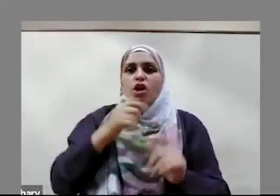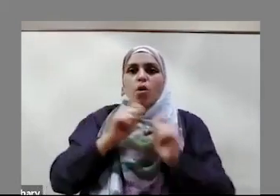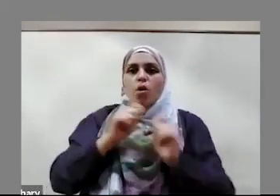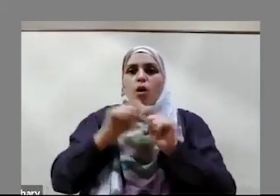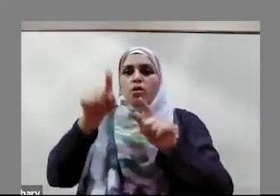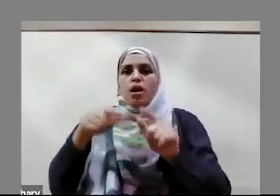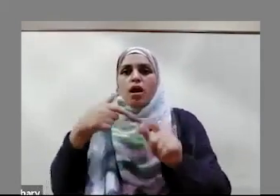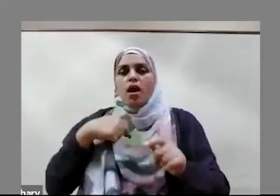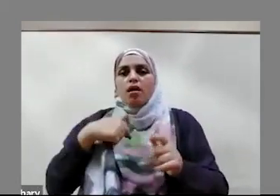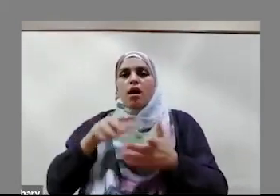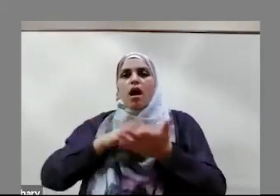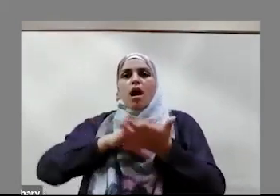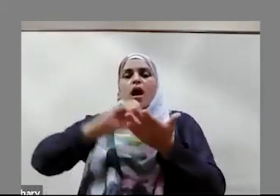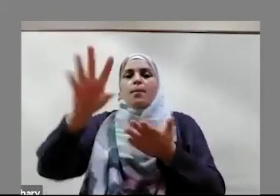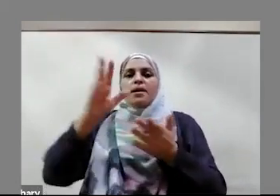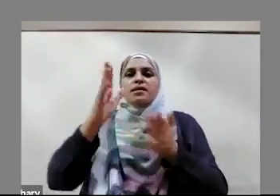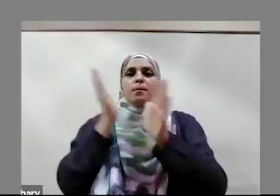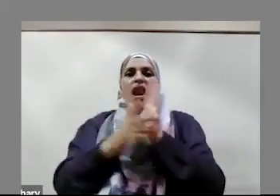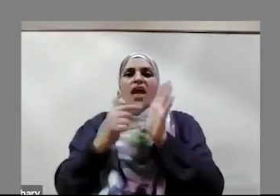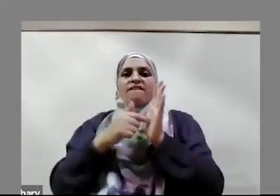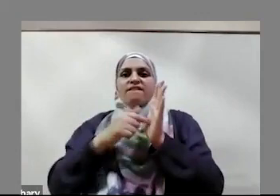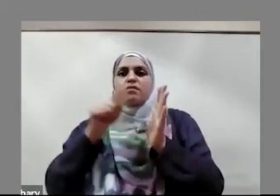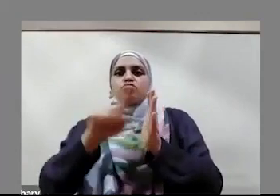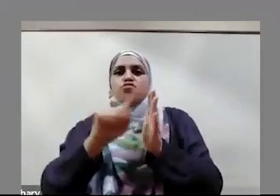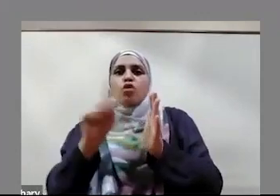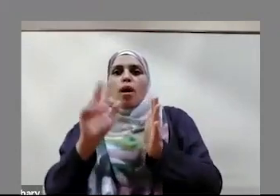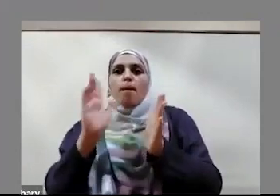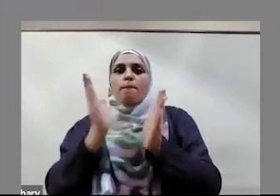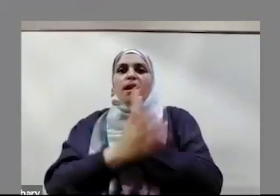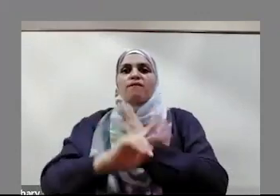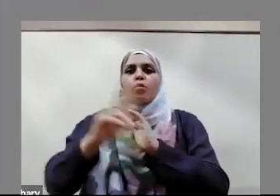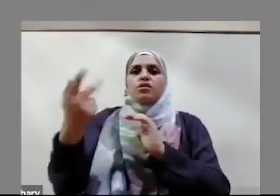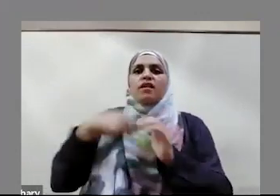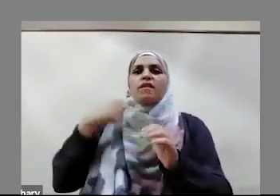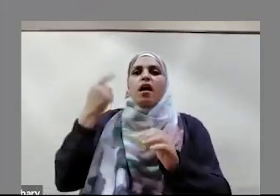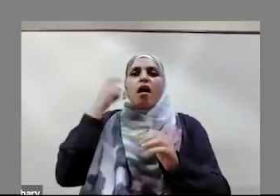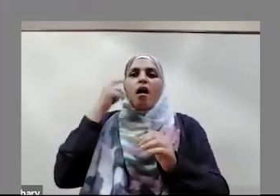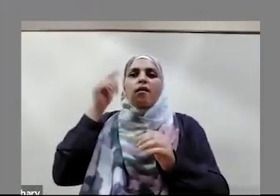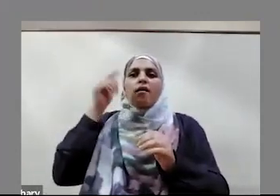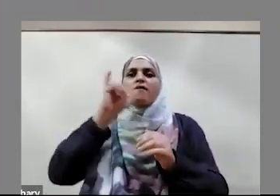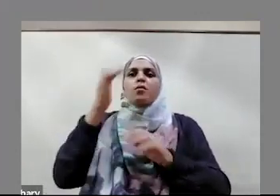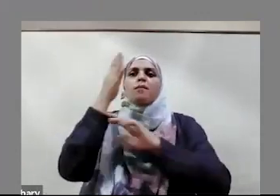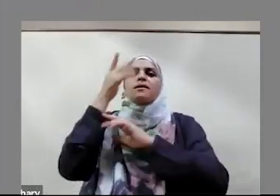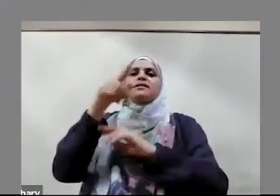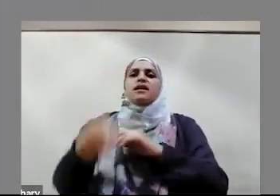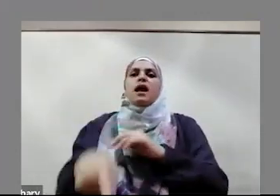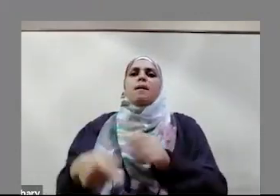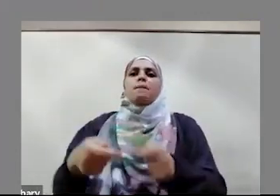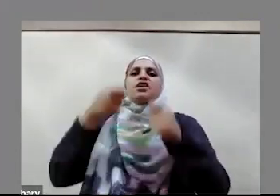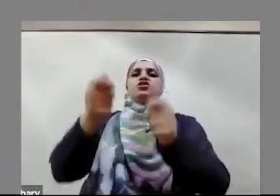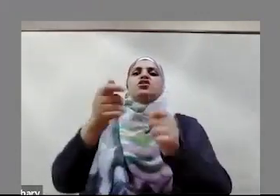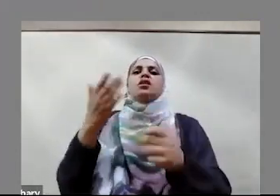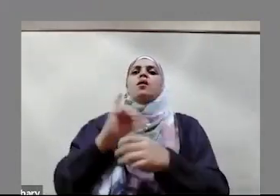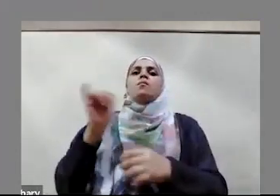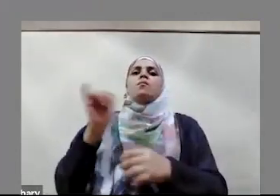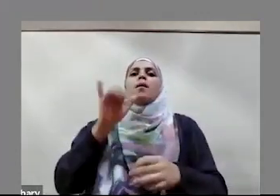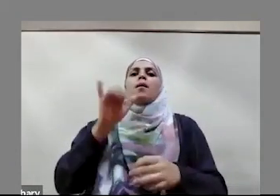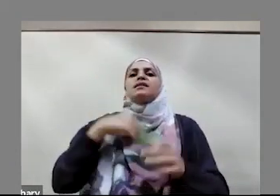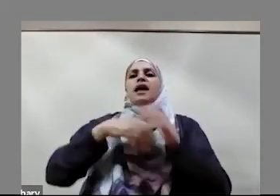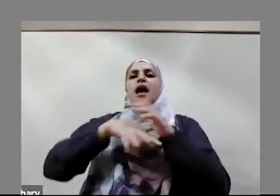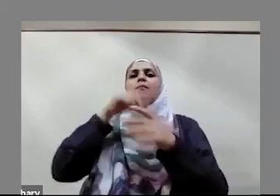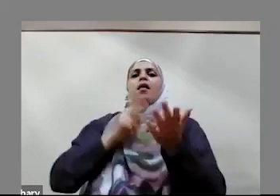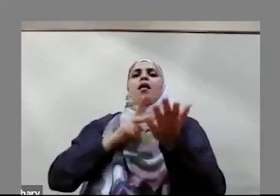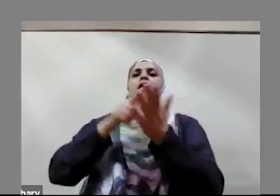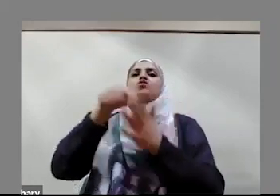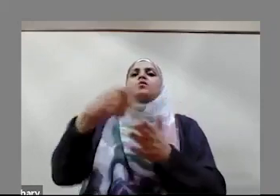انا رفعت مستند بدل مستند، اقدر ان انا اعرف ده من خلال الابليكيشن. فمهم ان انا برضو اعمل الخطوه دي قبل